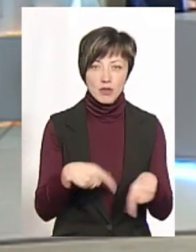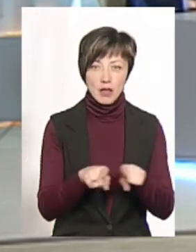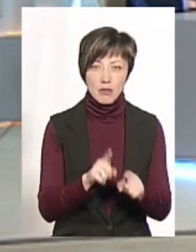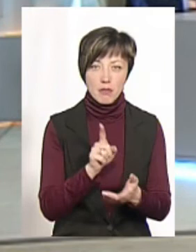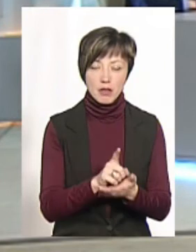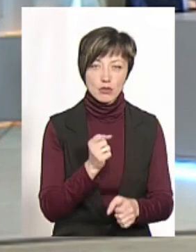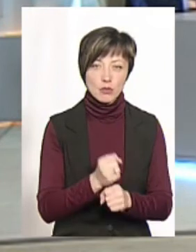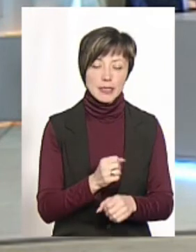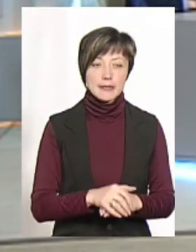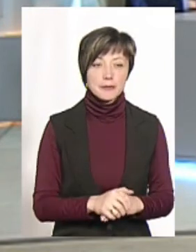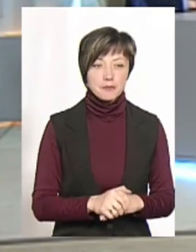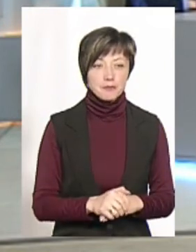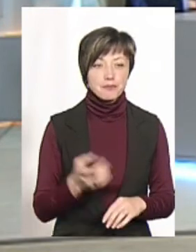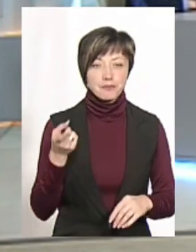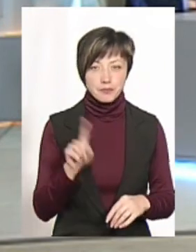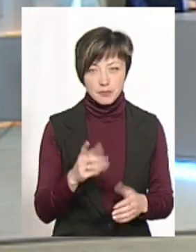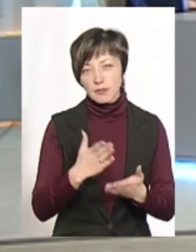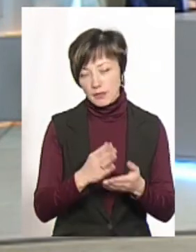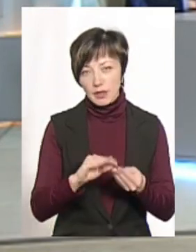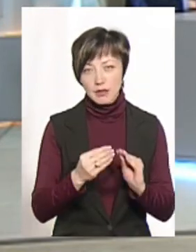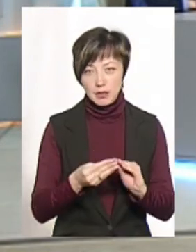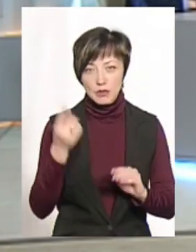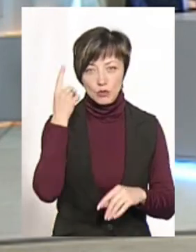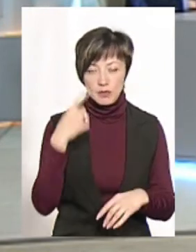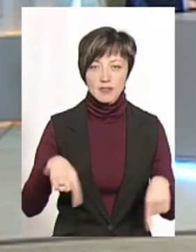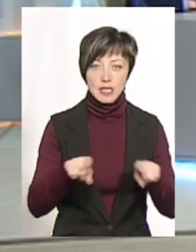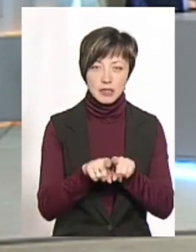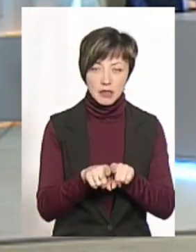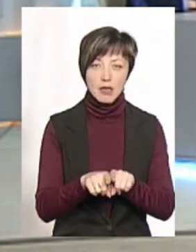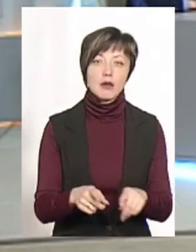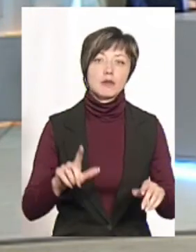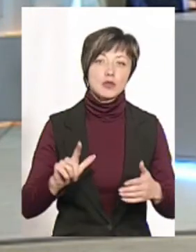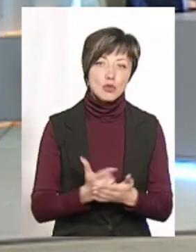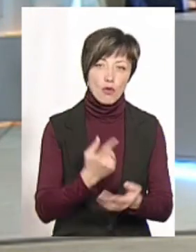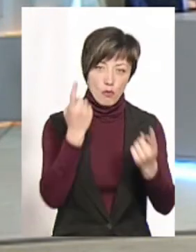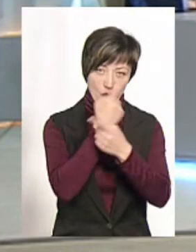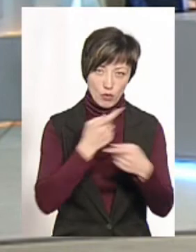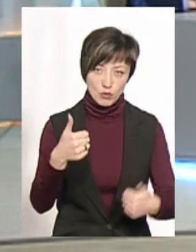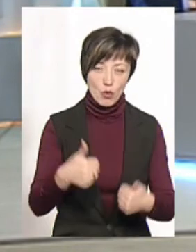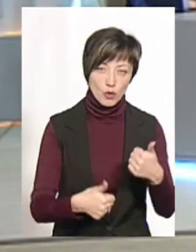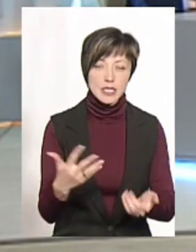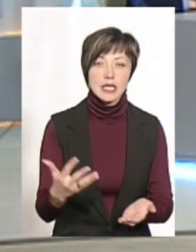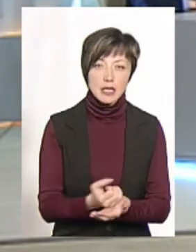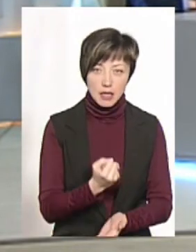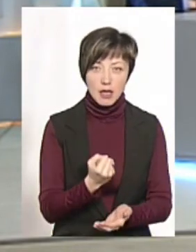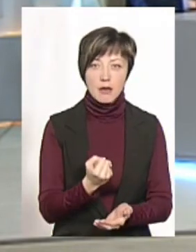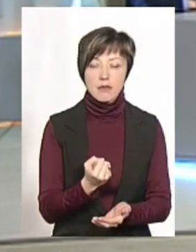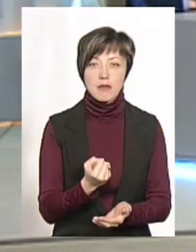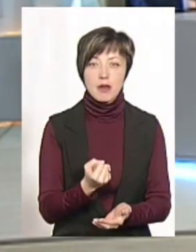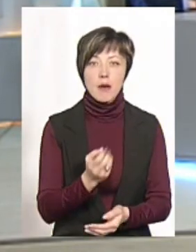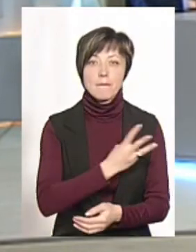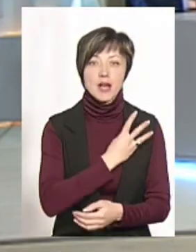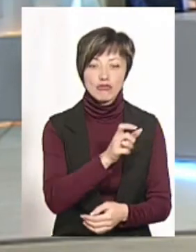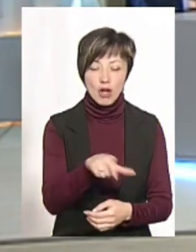так, як мали це зробити. Тому є проблема, я думаю, що все-таки ми знову оголосимо конкурс, ми знайдемо